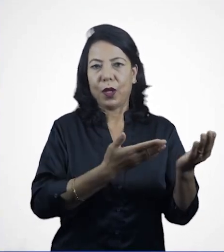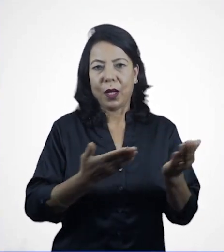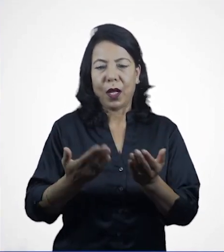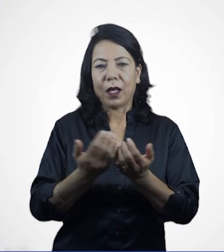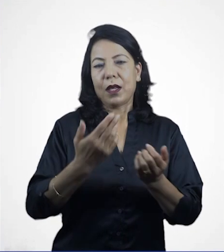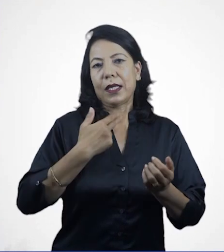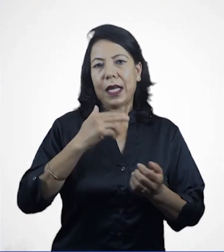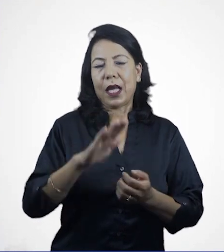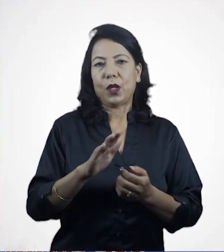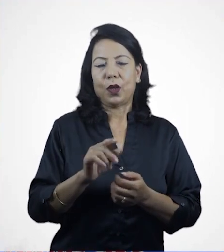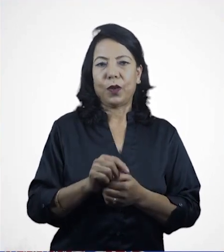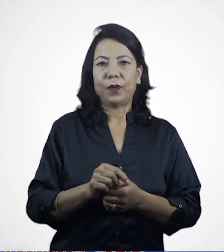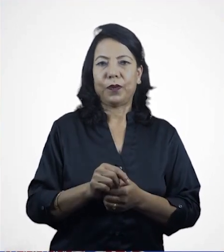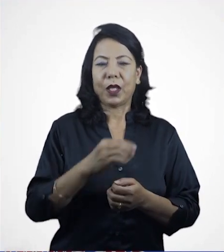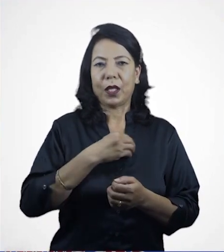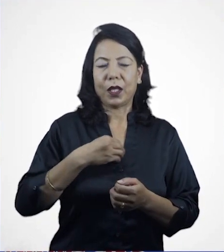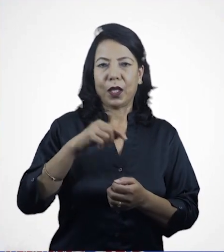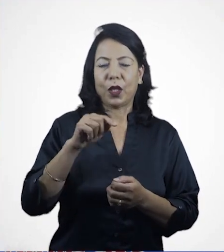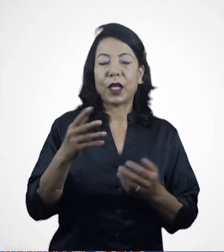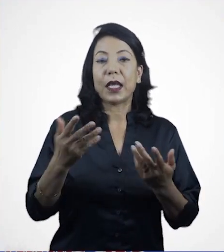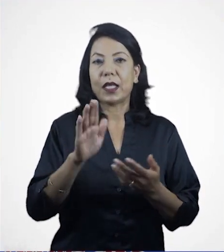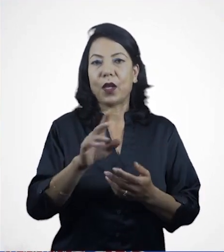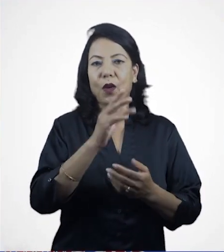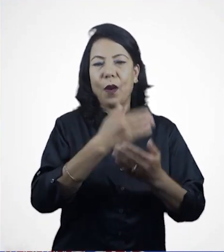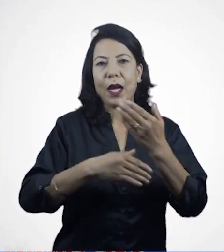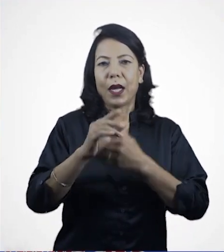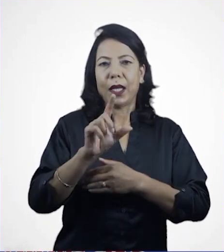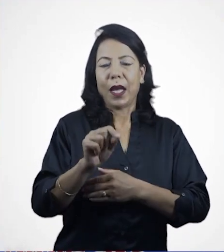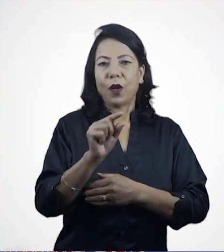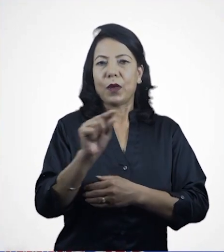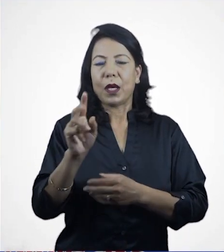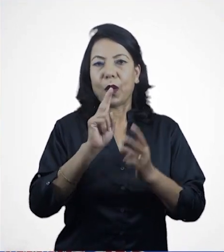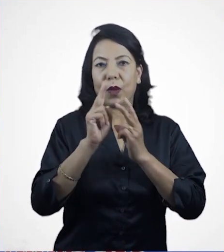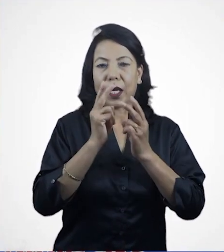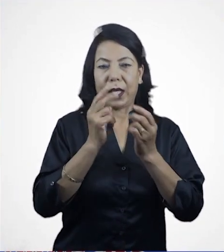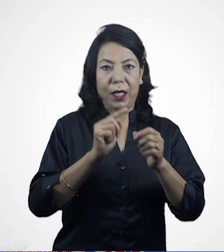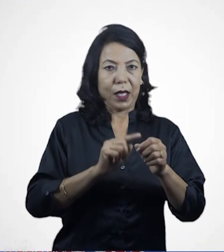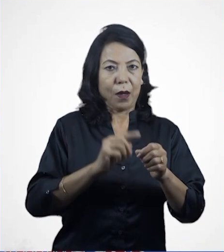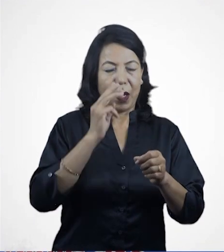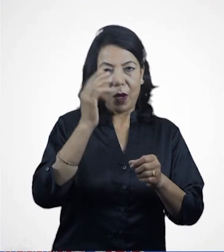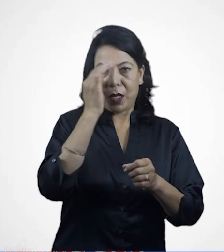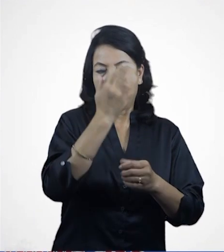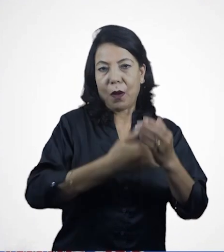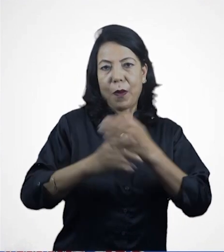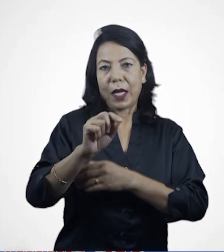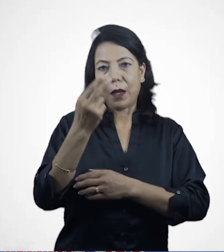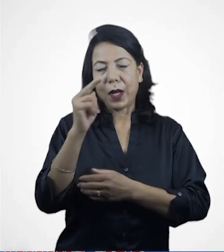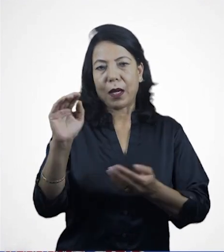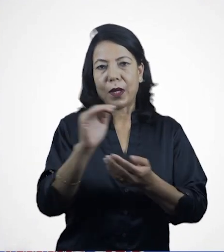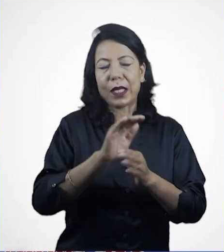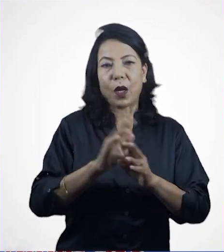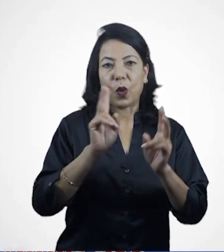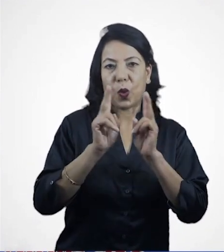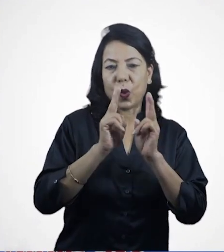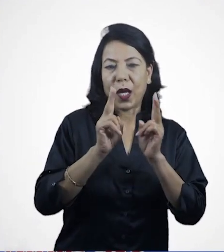टंक्तिका वालवाली